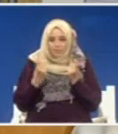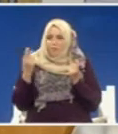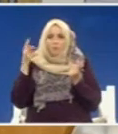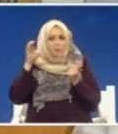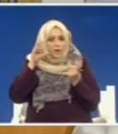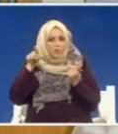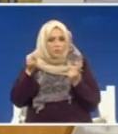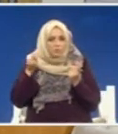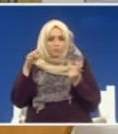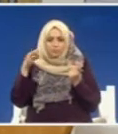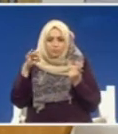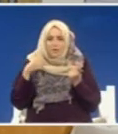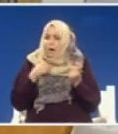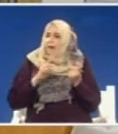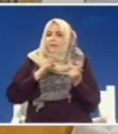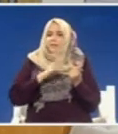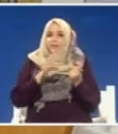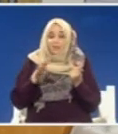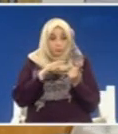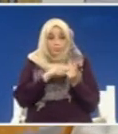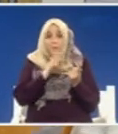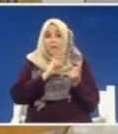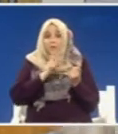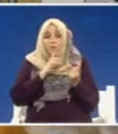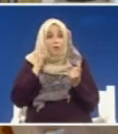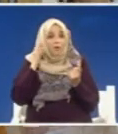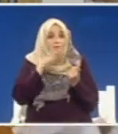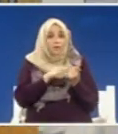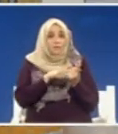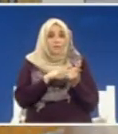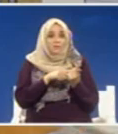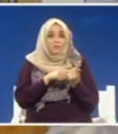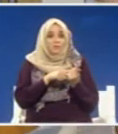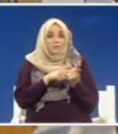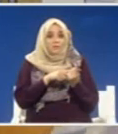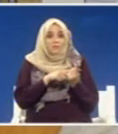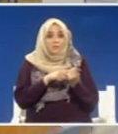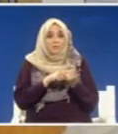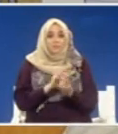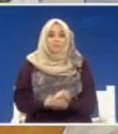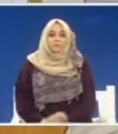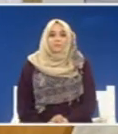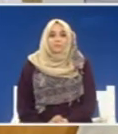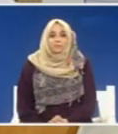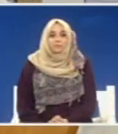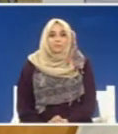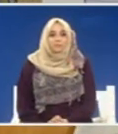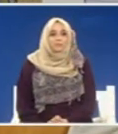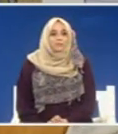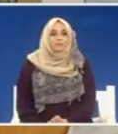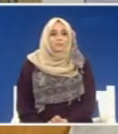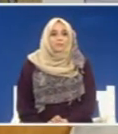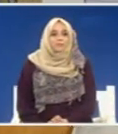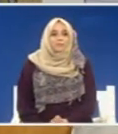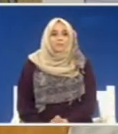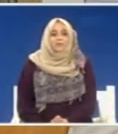العين فلا تتسرع وتتعجل في إصدار الحكم لعل الثاني راه مفقوء العينين معا. فلذلك سيدنا